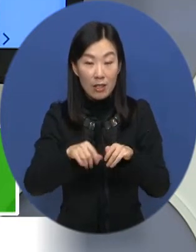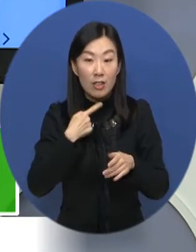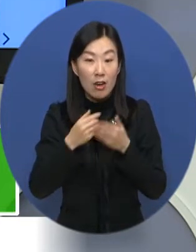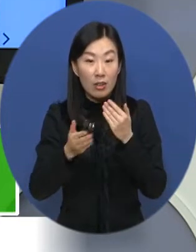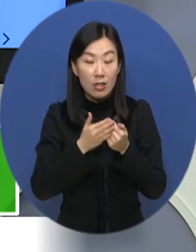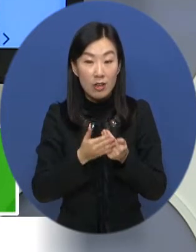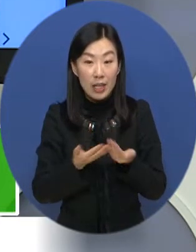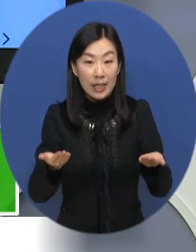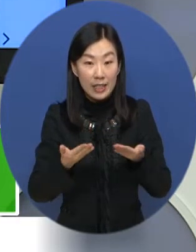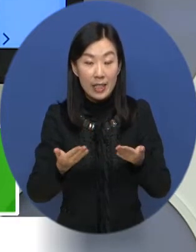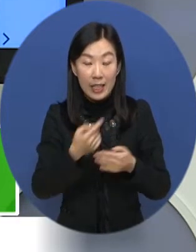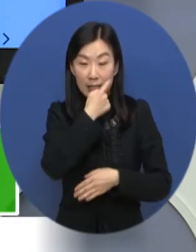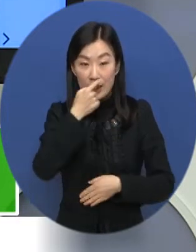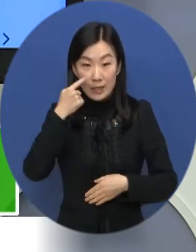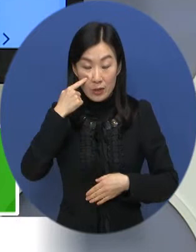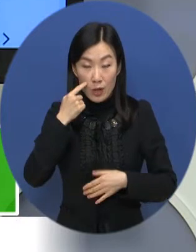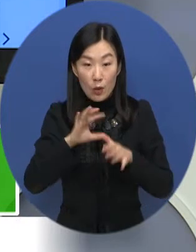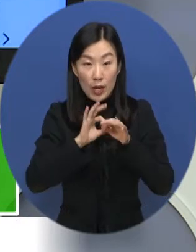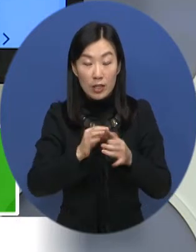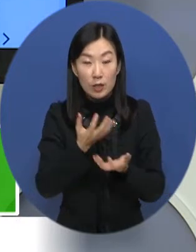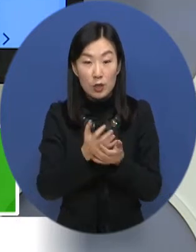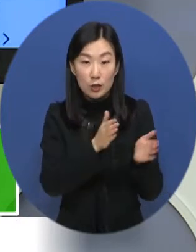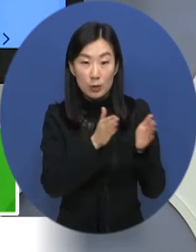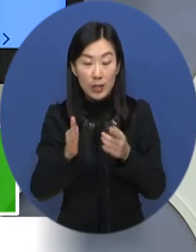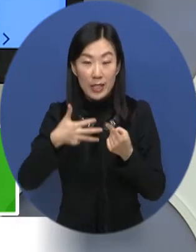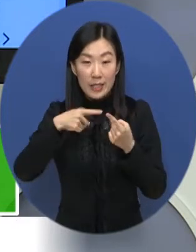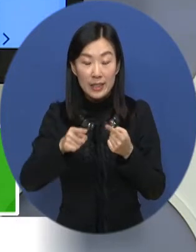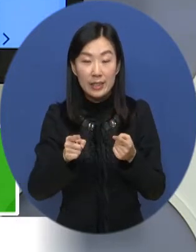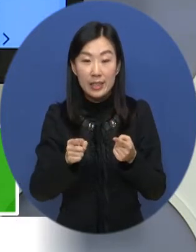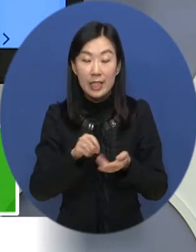경력증명서, 이력서등관련서류를준비하여